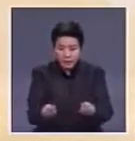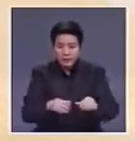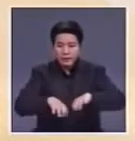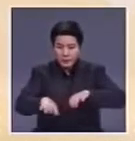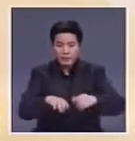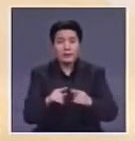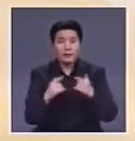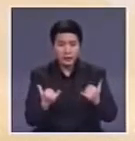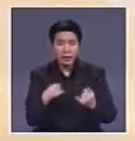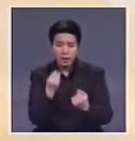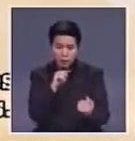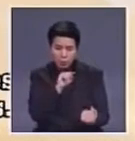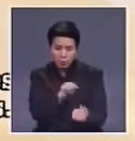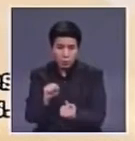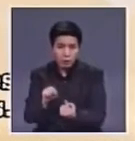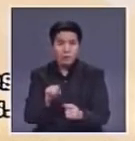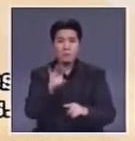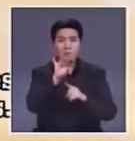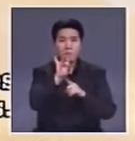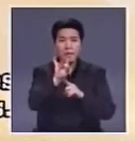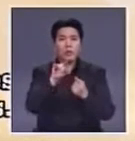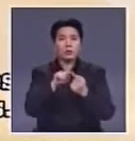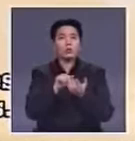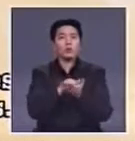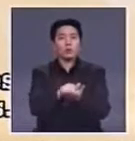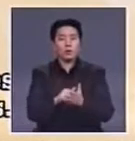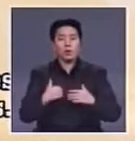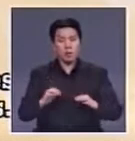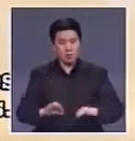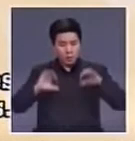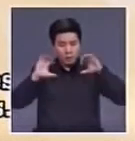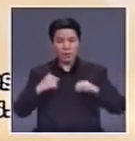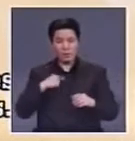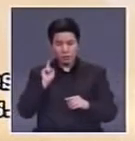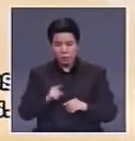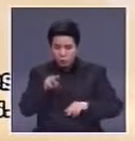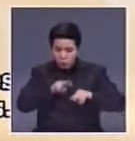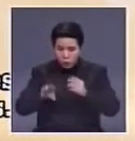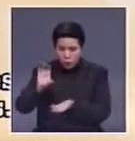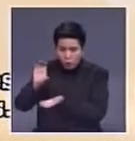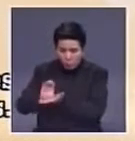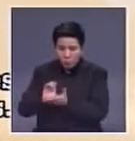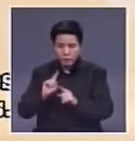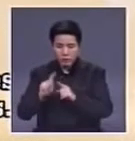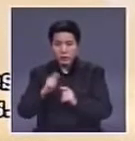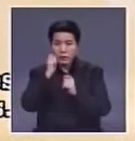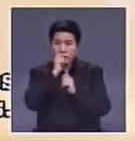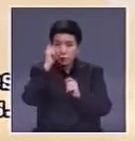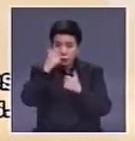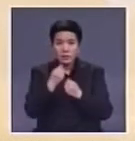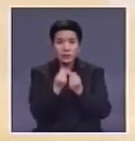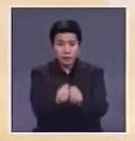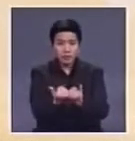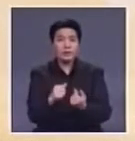ที่ดินให้เหมาะสม8. การยกระดับการให้บริการภาครัฐและการดูแลงบประมาณสำหรับระบบรัฐสวัสดิการ 9.